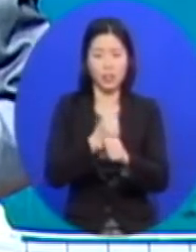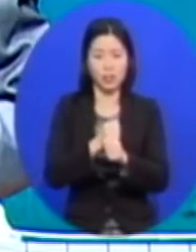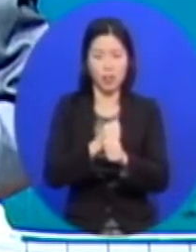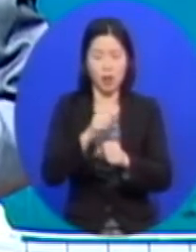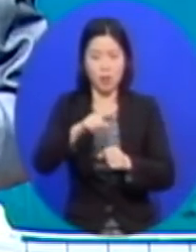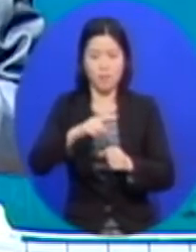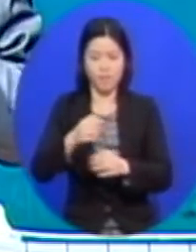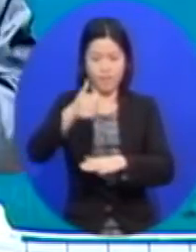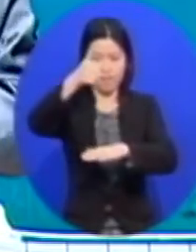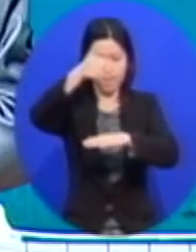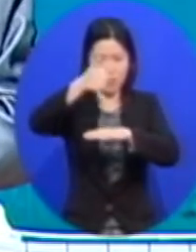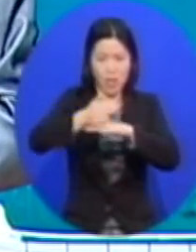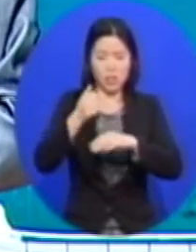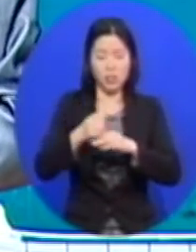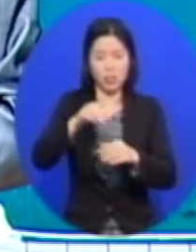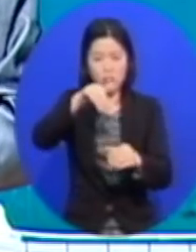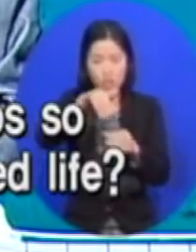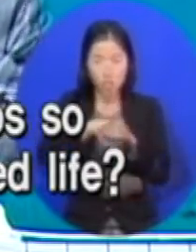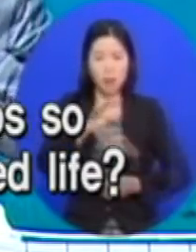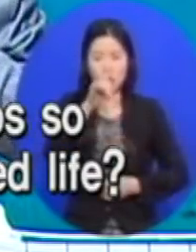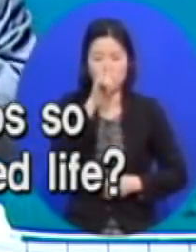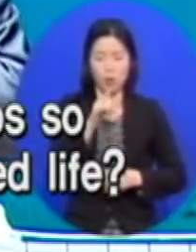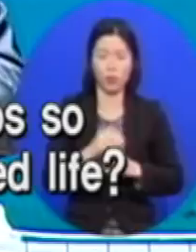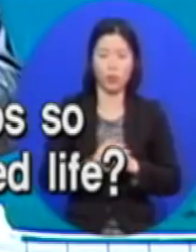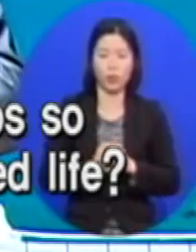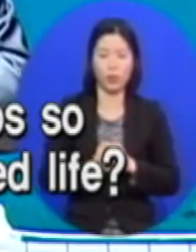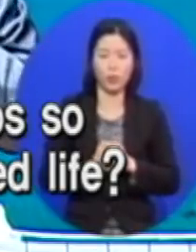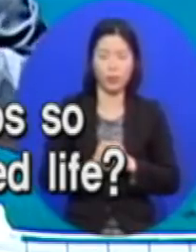하려고 하는 마음을 심어 준 거예요